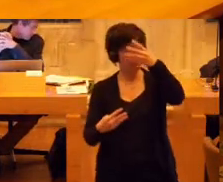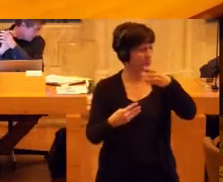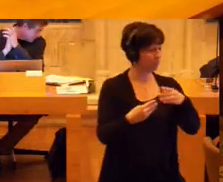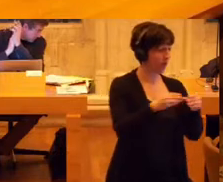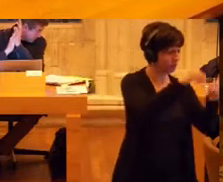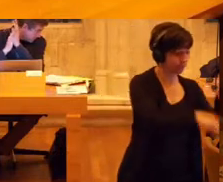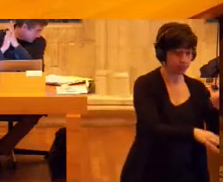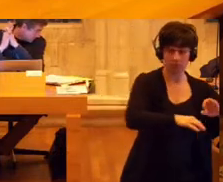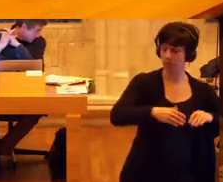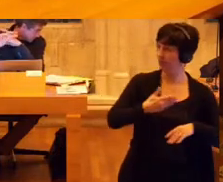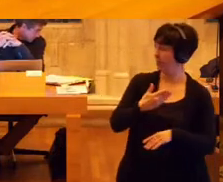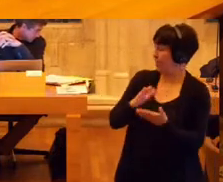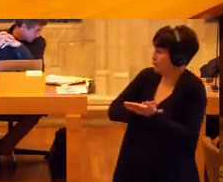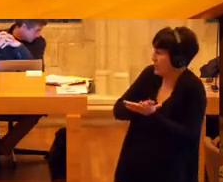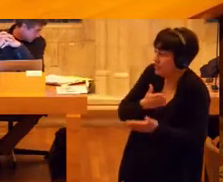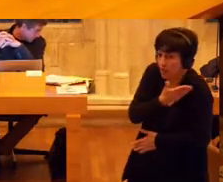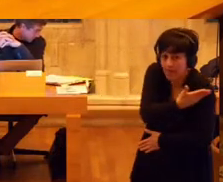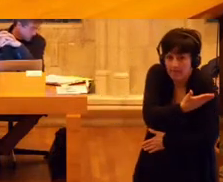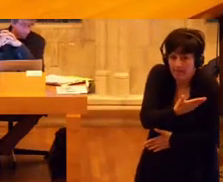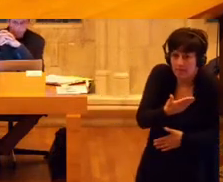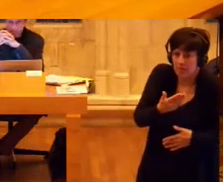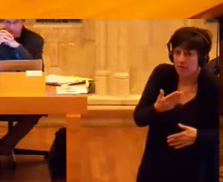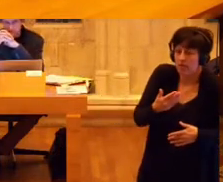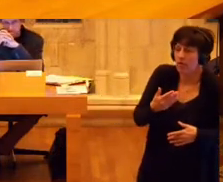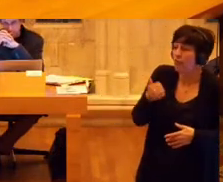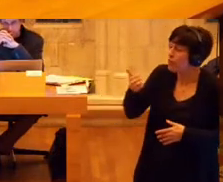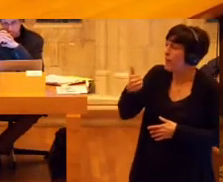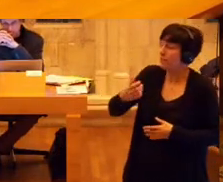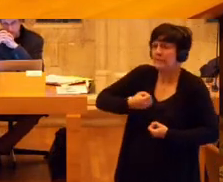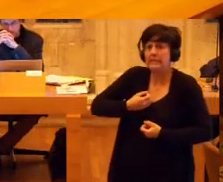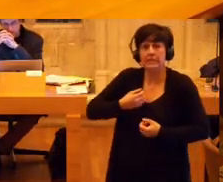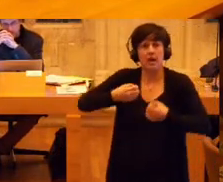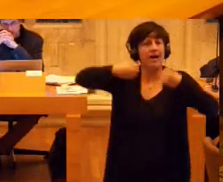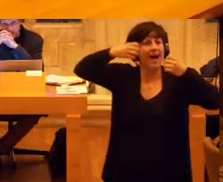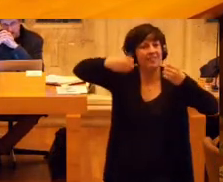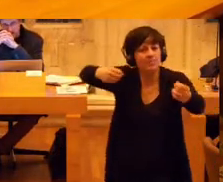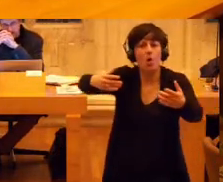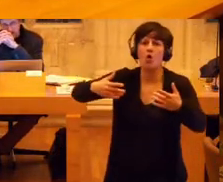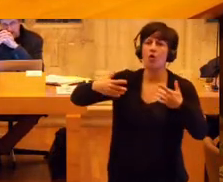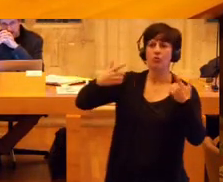la... Excusez-moi, mais un peu de consommation et de beaucoup d'investissement.